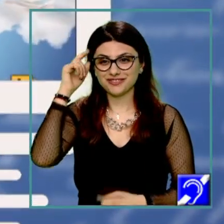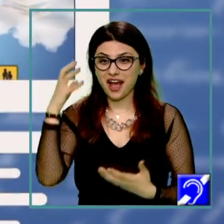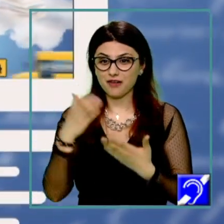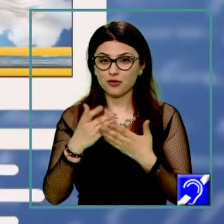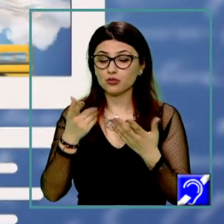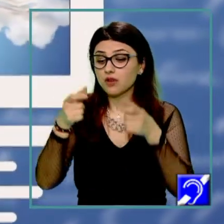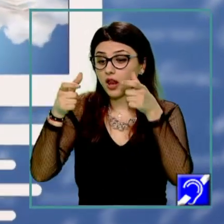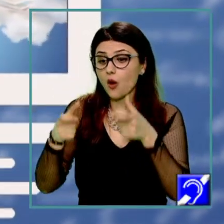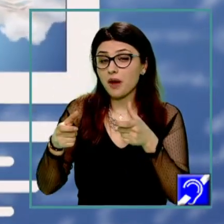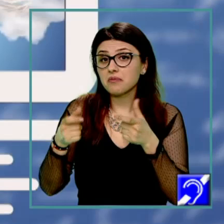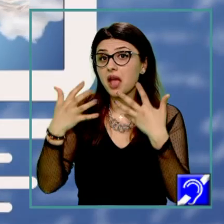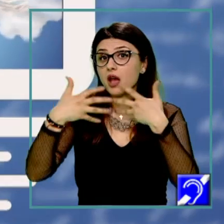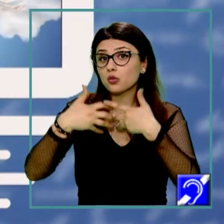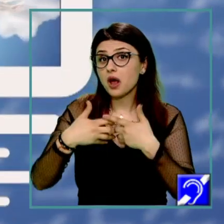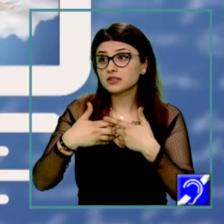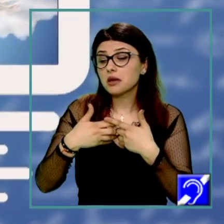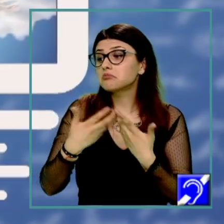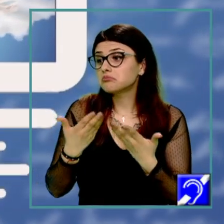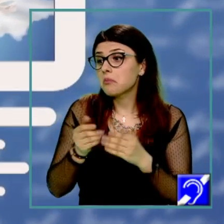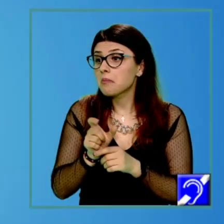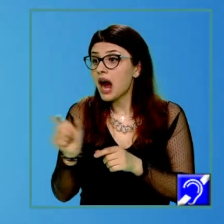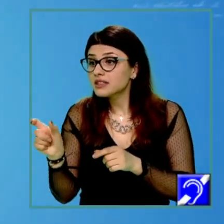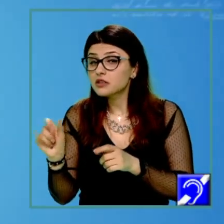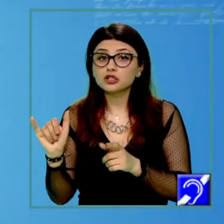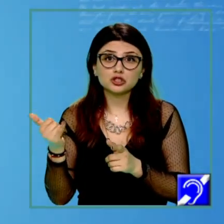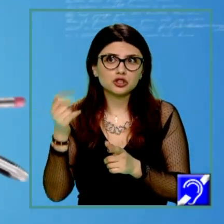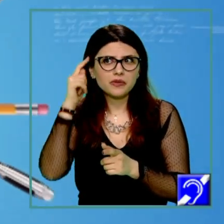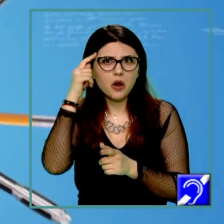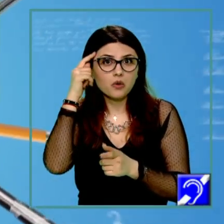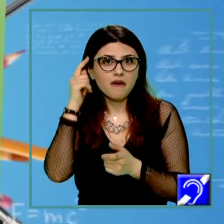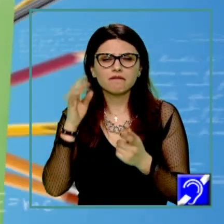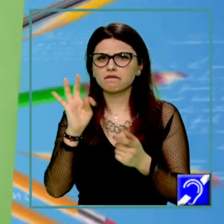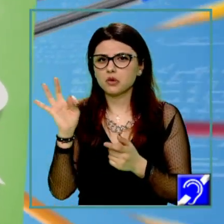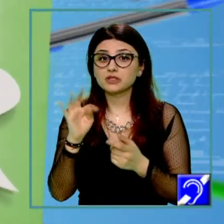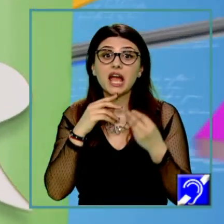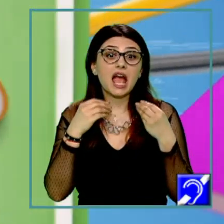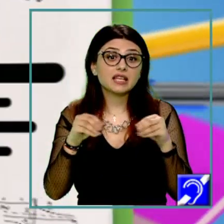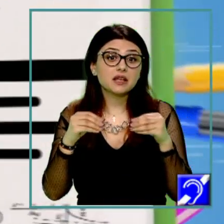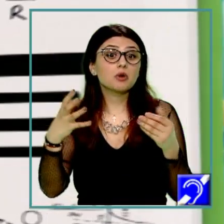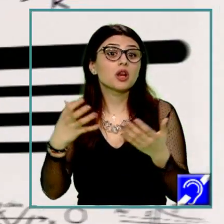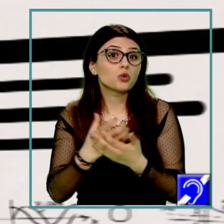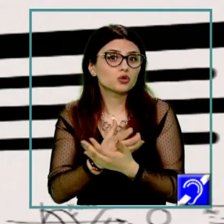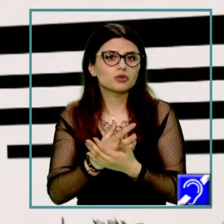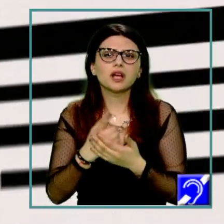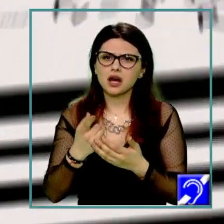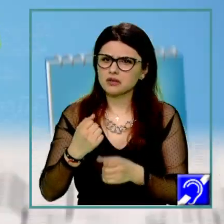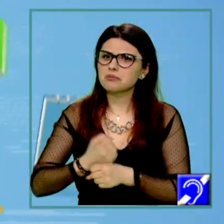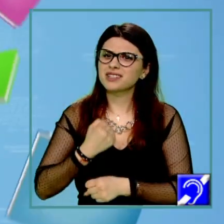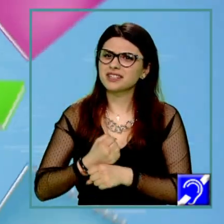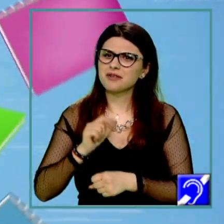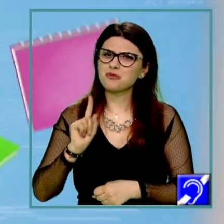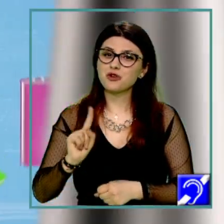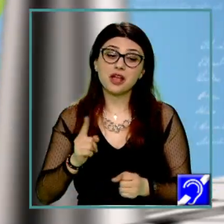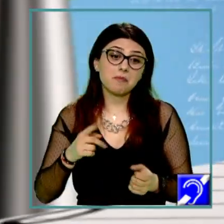domeniul ecuațiilor cu derivate parțiale și cel al teoriei funcțiilor bune exemplu de reușită în carieră Acum este momentul